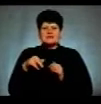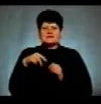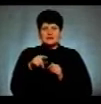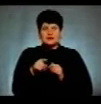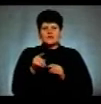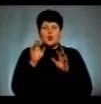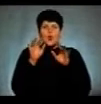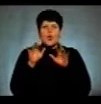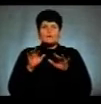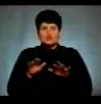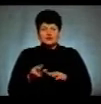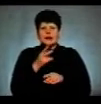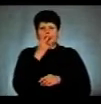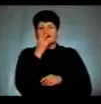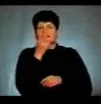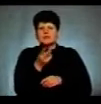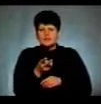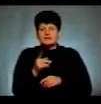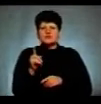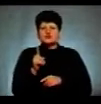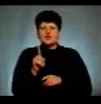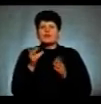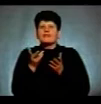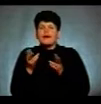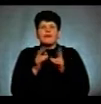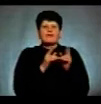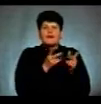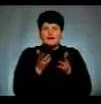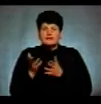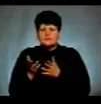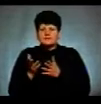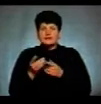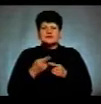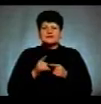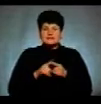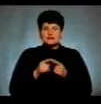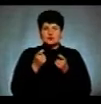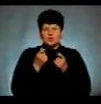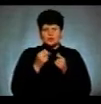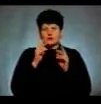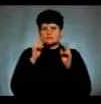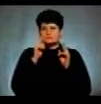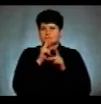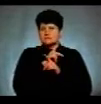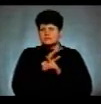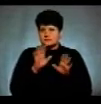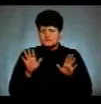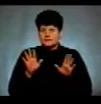до комп'ютера і дивляться, де що і як. Це дещо